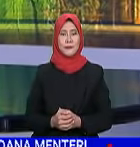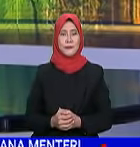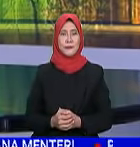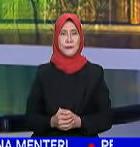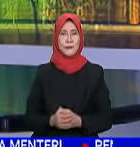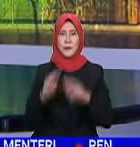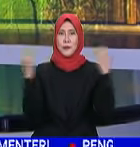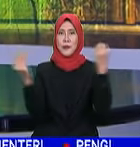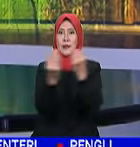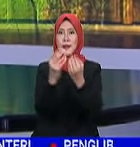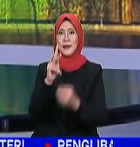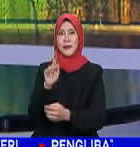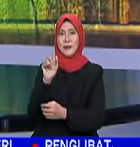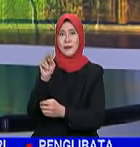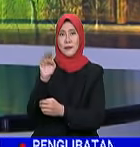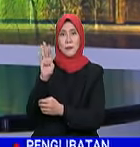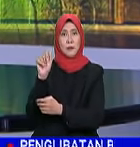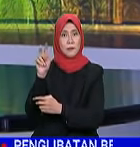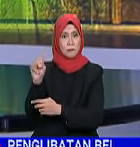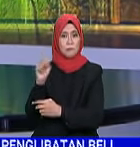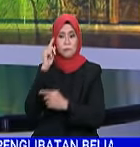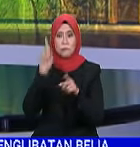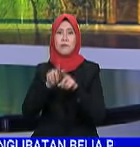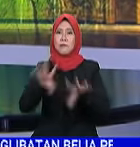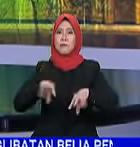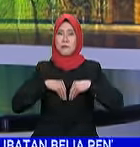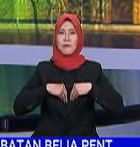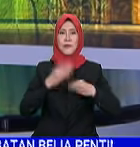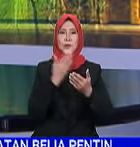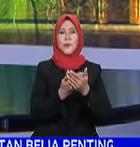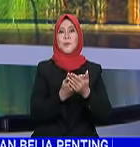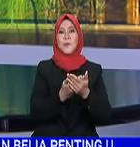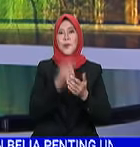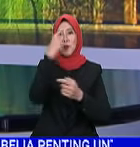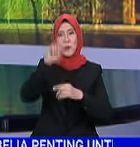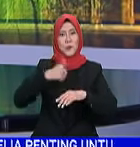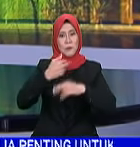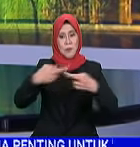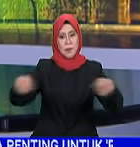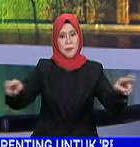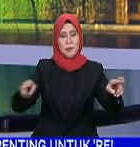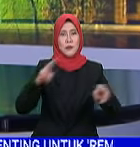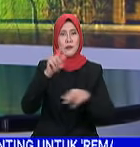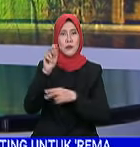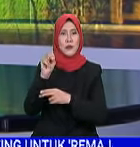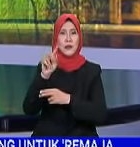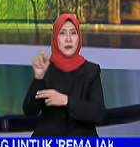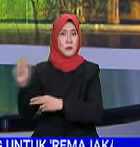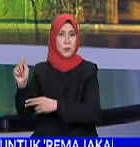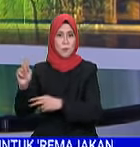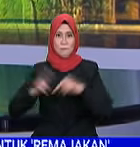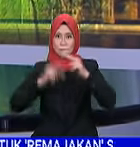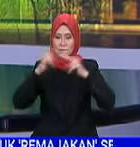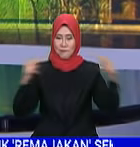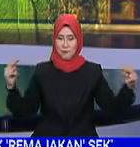Sementara itu, masyarakat Kinabatangan menyambut baik pelancaran Lebuh Raya Puan Borneo Zon Timur Sabah. Ia bukan sahaja memberi manfaat kepada penduduk